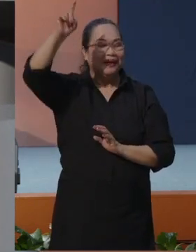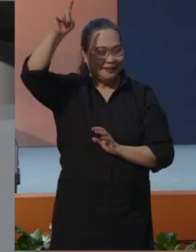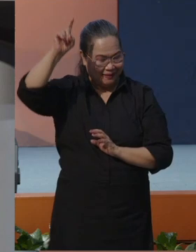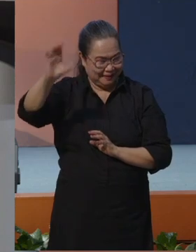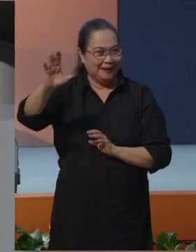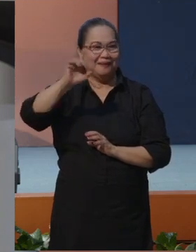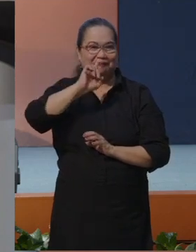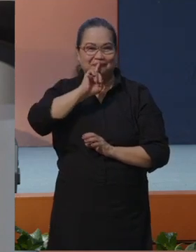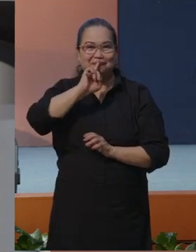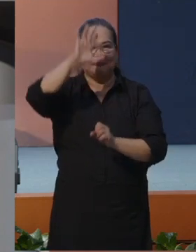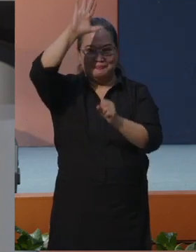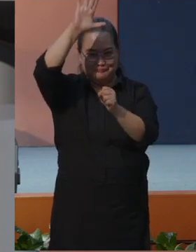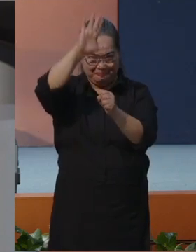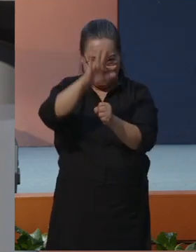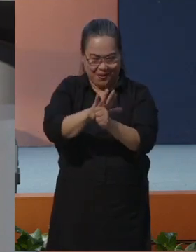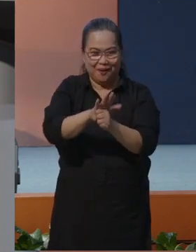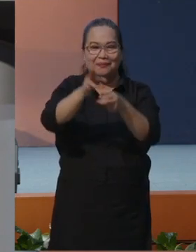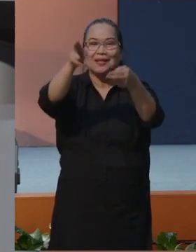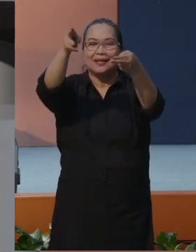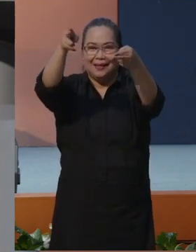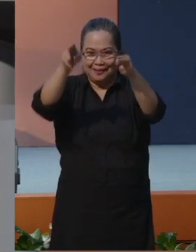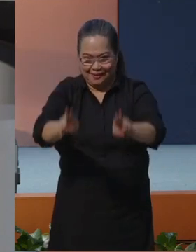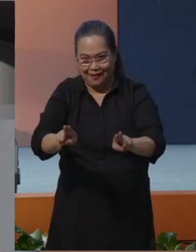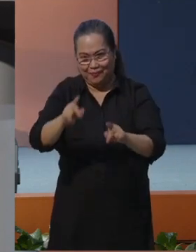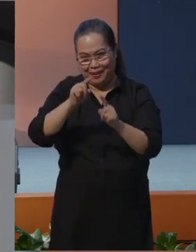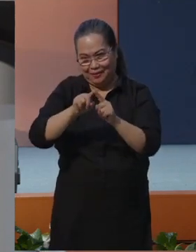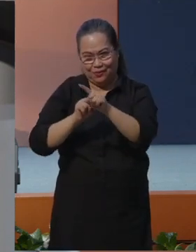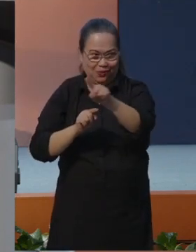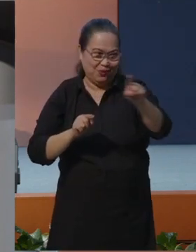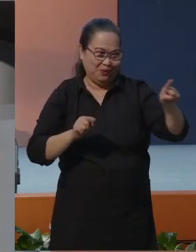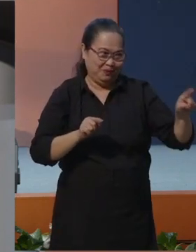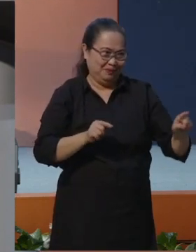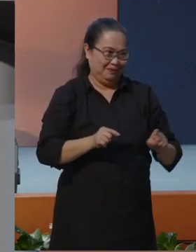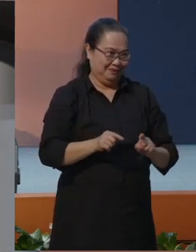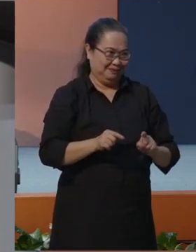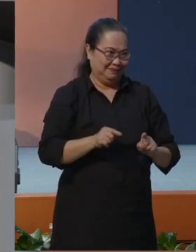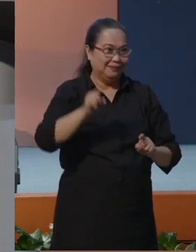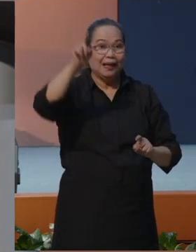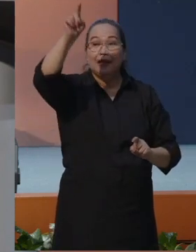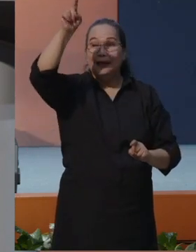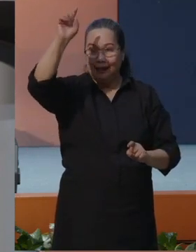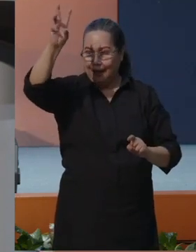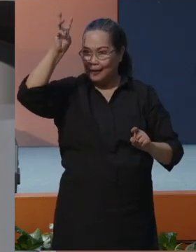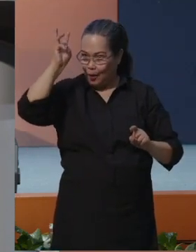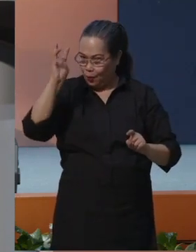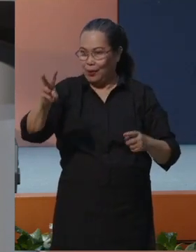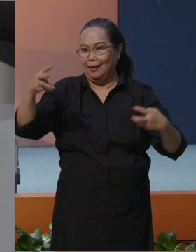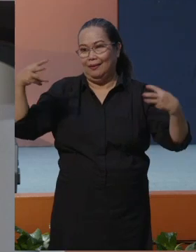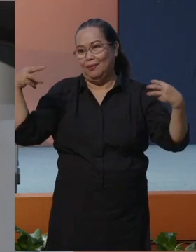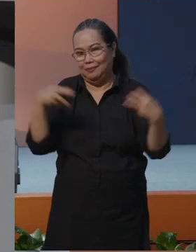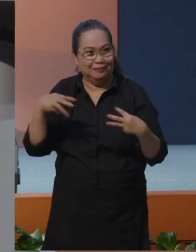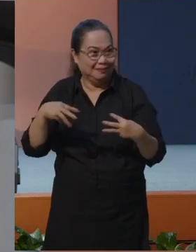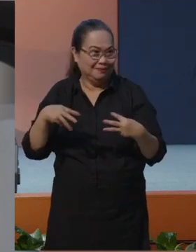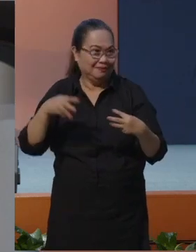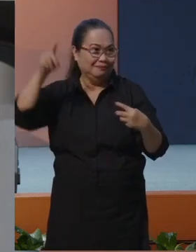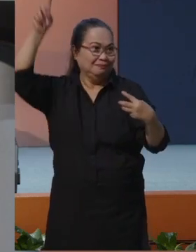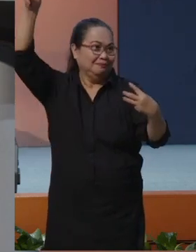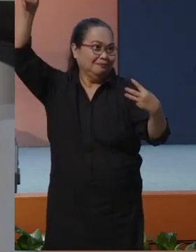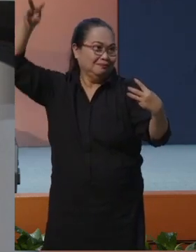tapat sa kanyang mga pangako, sa kanyang mga hinirang. Ang Diyos ang makikipaglaban at magiging tapat